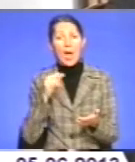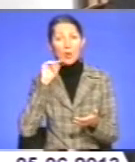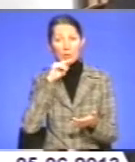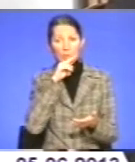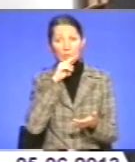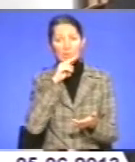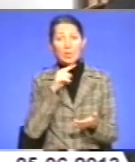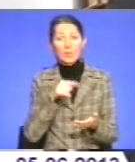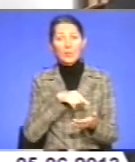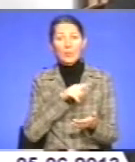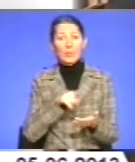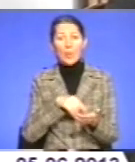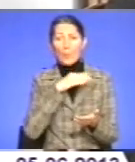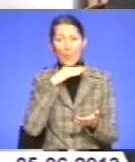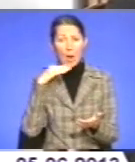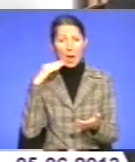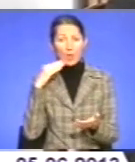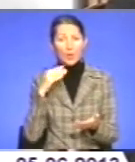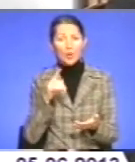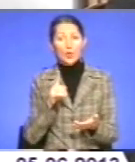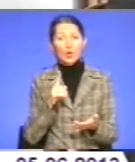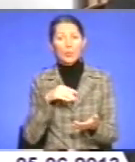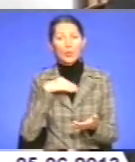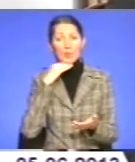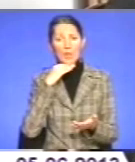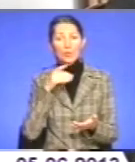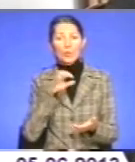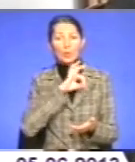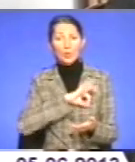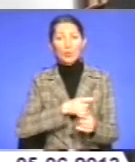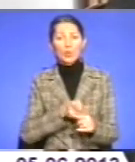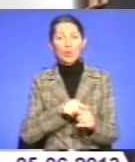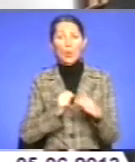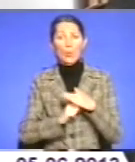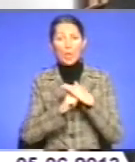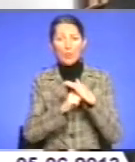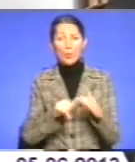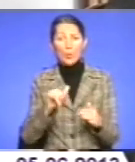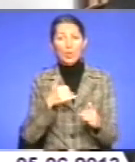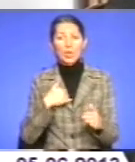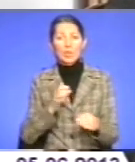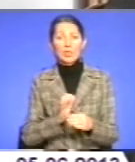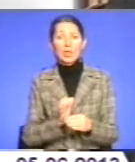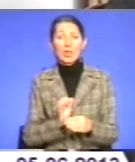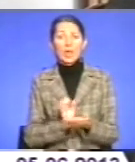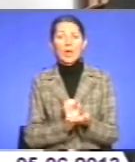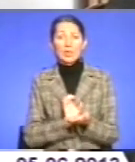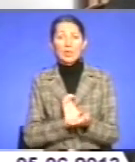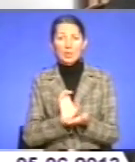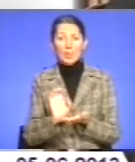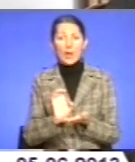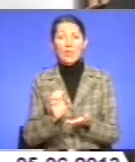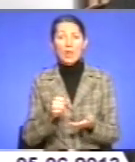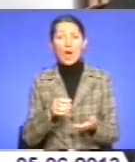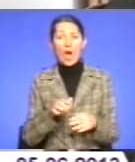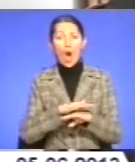достатньо аргументів для того, щоб використовувати саме цю платформу, куди нас делегувала громада, і не миритися з тим станом,